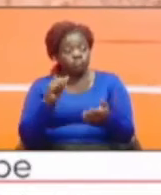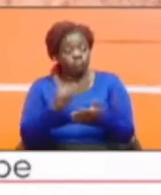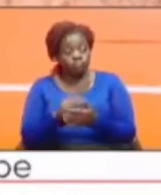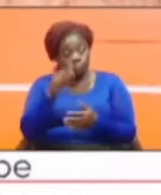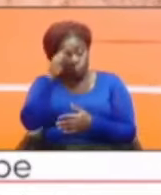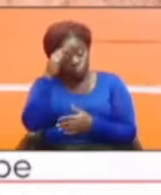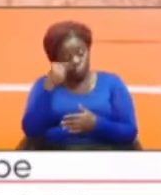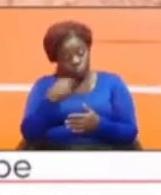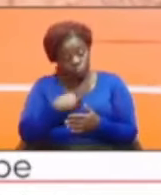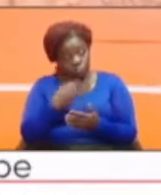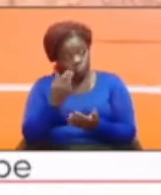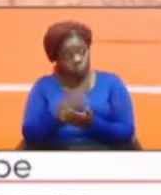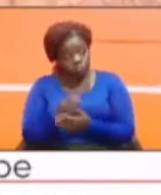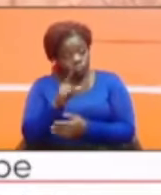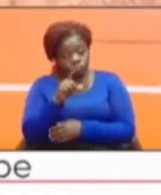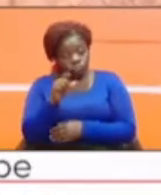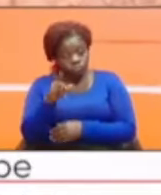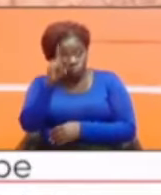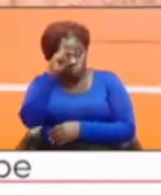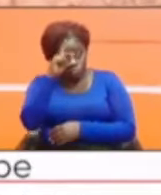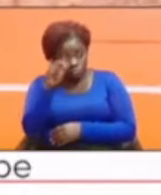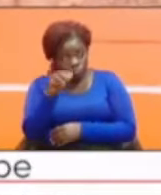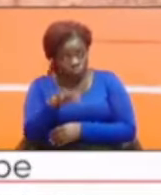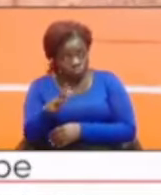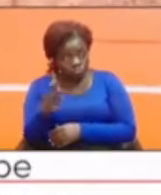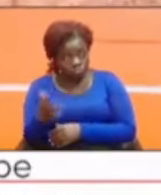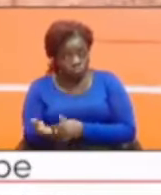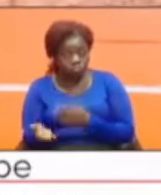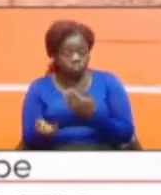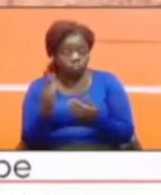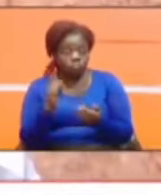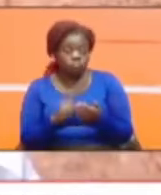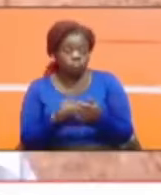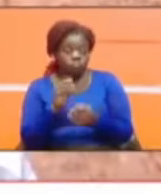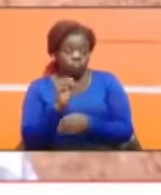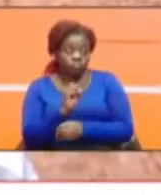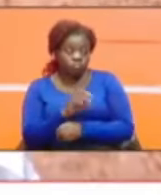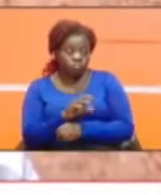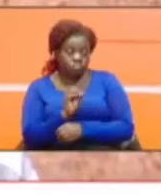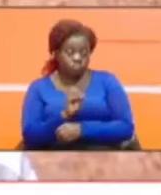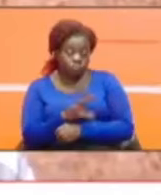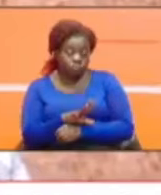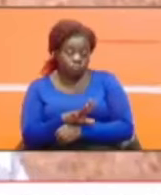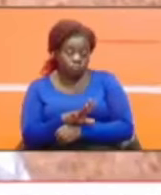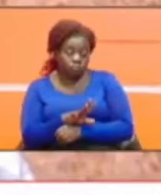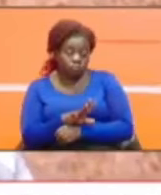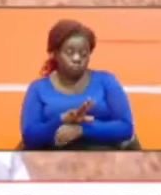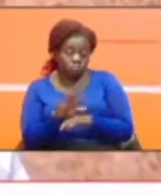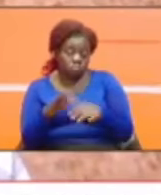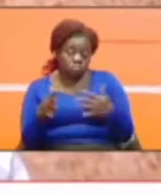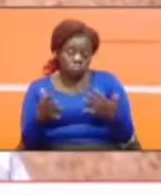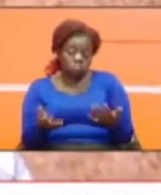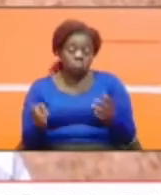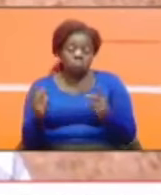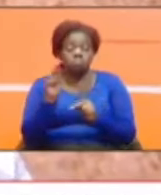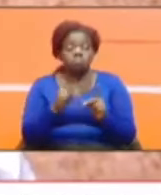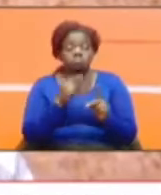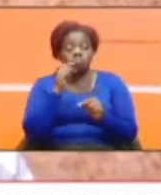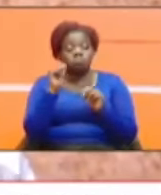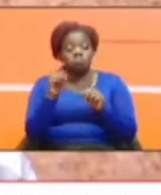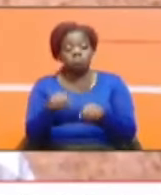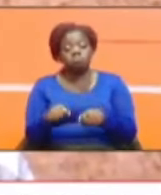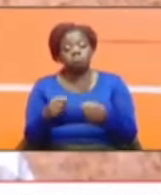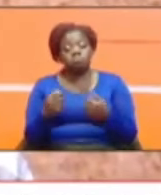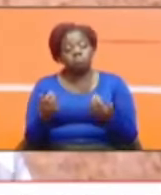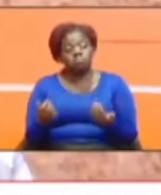nga ssentebe ow'ekyalo kino waki tufune ba councillors oba abantu bonna